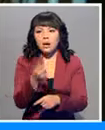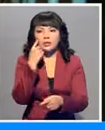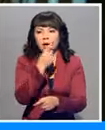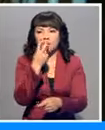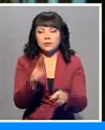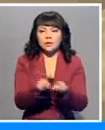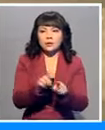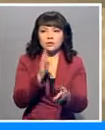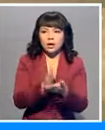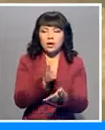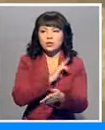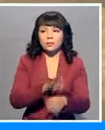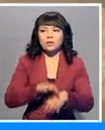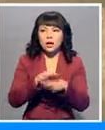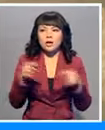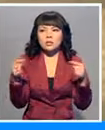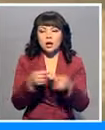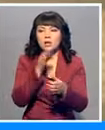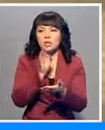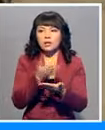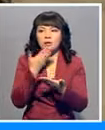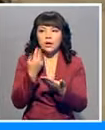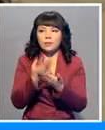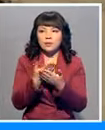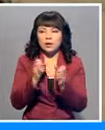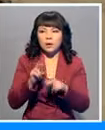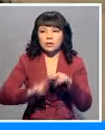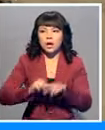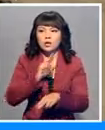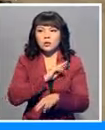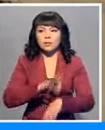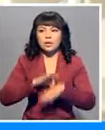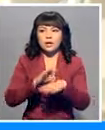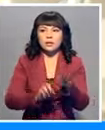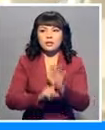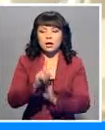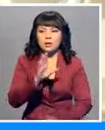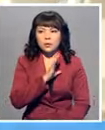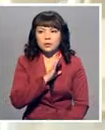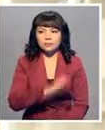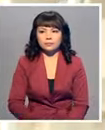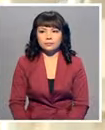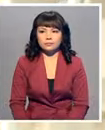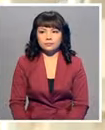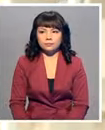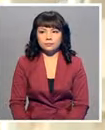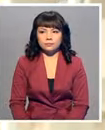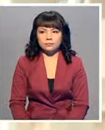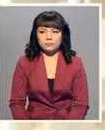айтуынша, істелетін жұмыстың көлемі нақтыланбай жатып, құрылысқа білек сыбанып кірісуге тура келген. Ошибка бұл жерде,